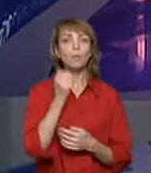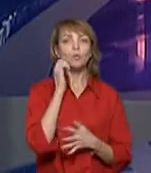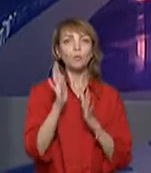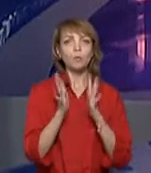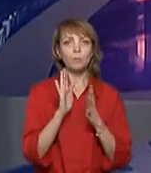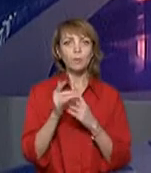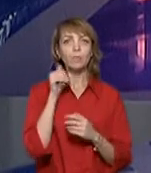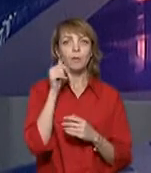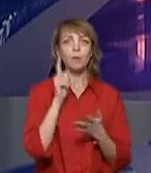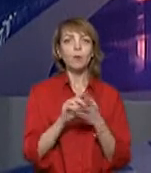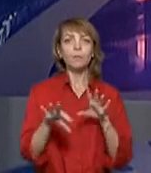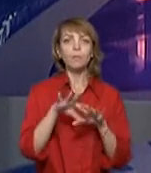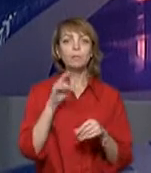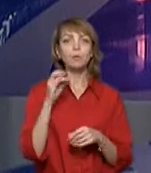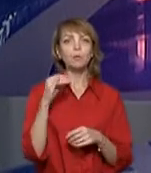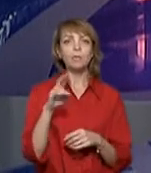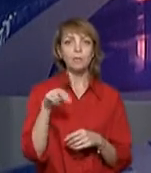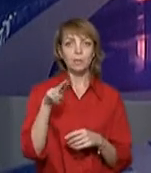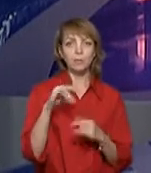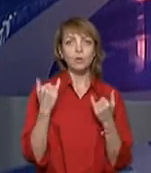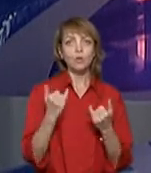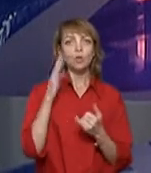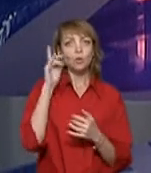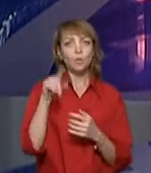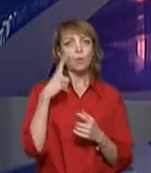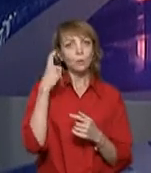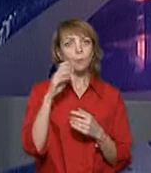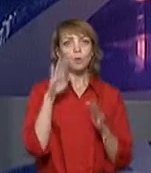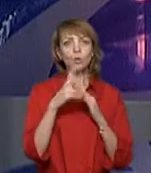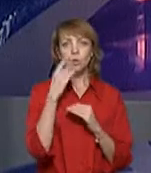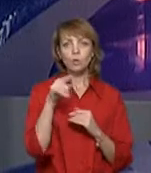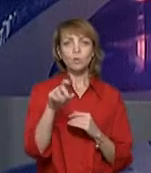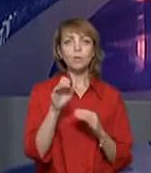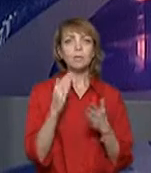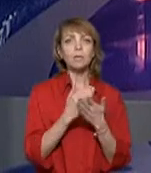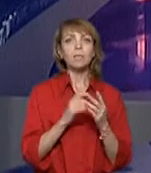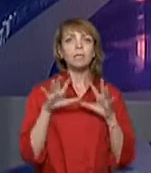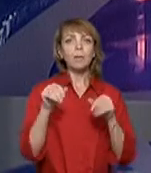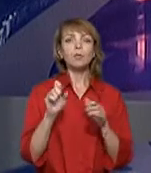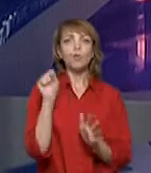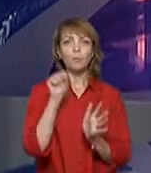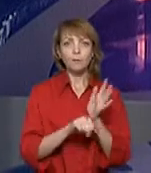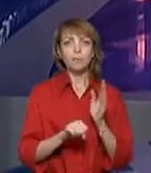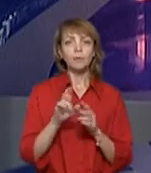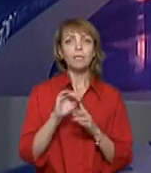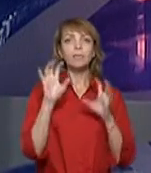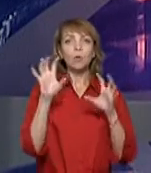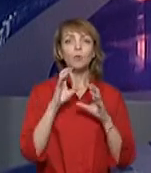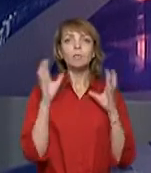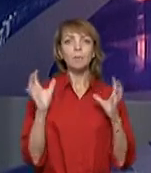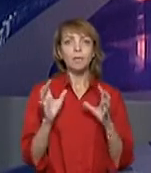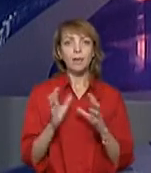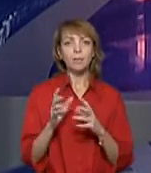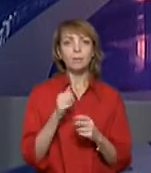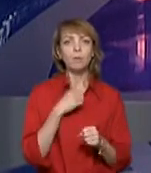Московському проспекті завтра мають вибрати запобіжний захід. Сьогодні чоловікові оголосили підозру за статтями замах на вбивство та незаконне